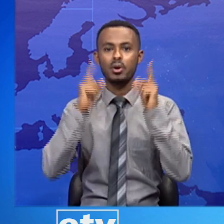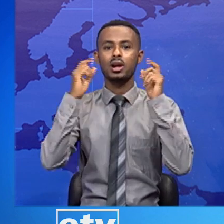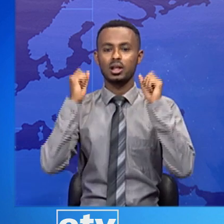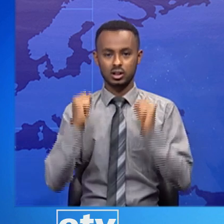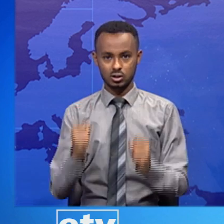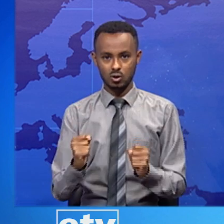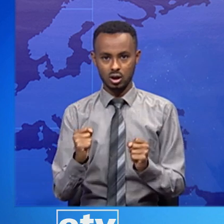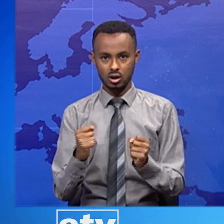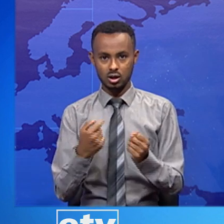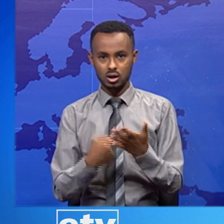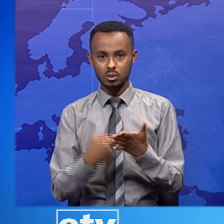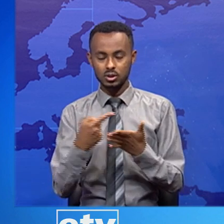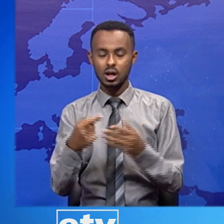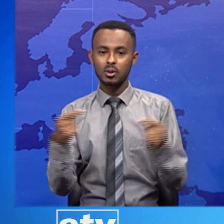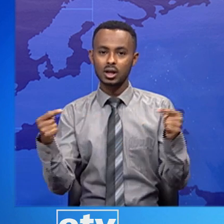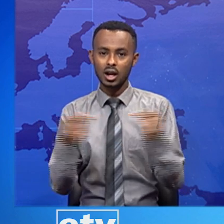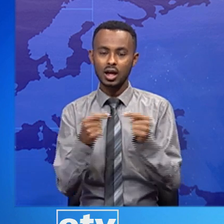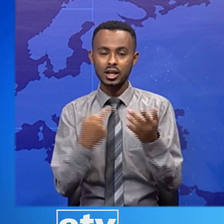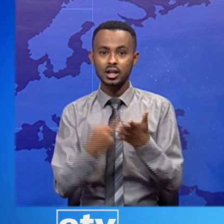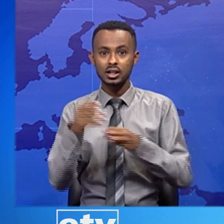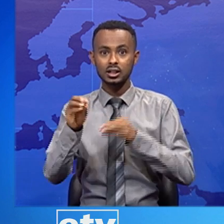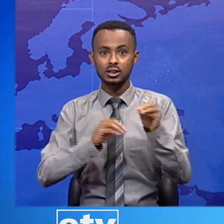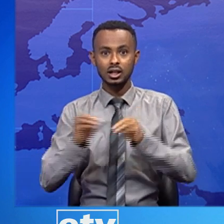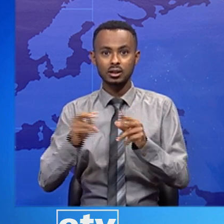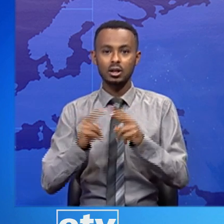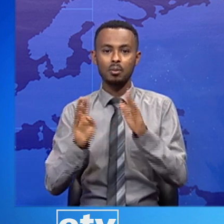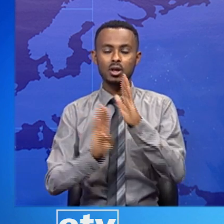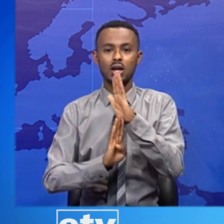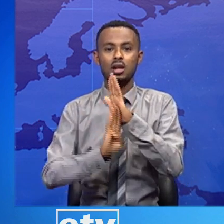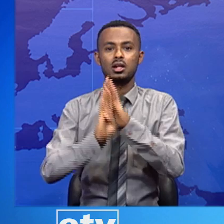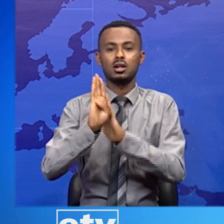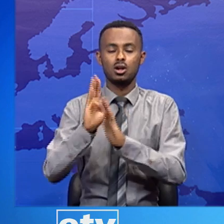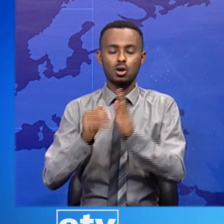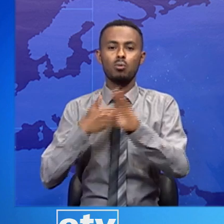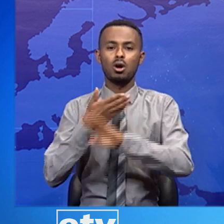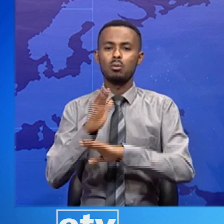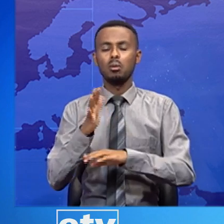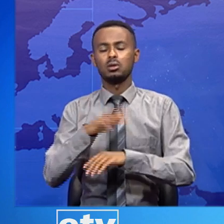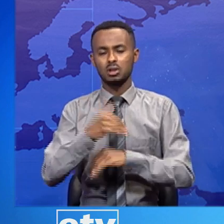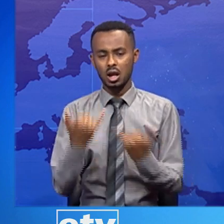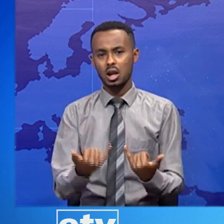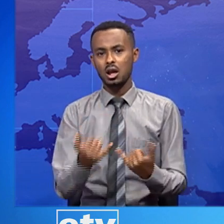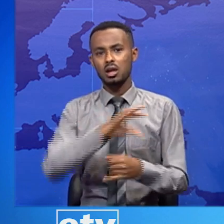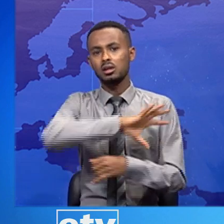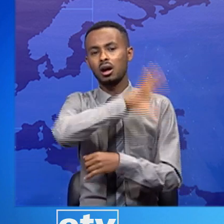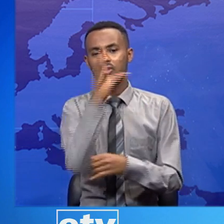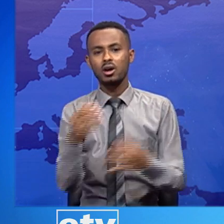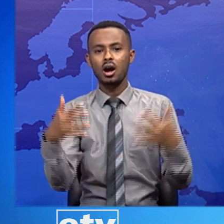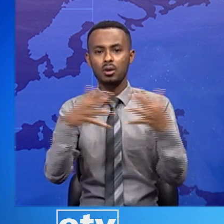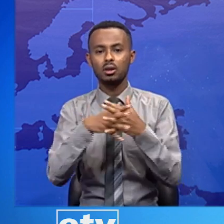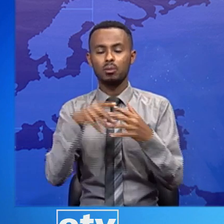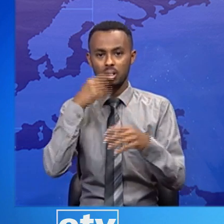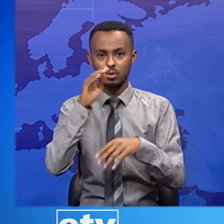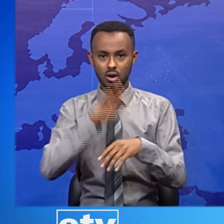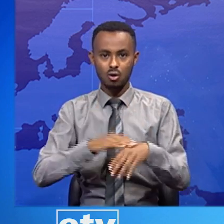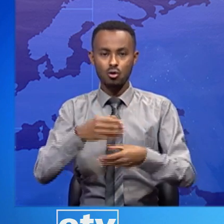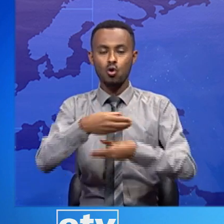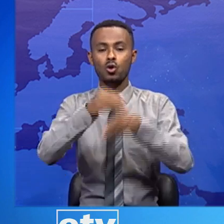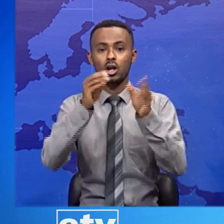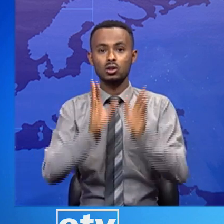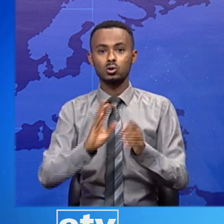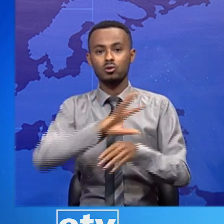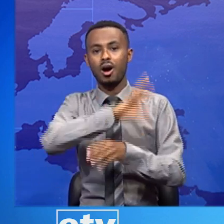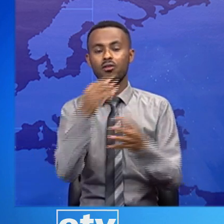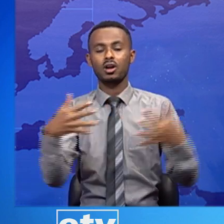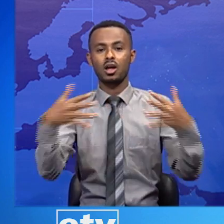ማለት ነው። ስለዚህ ከዛ ጋር ተያይዞ ይህን እንቅስቃሴ በጣም እያደገ በኋላ ምናልባትም ዛሬ አፍሪካ ህብረት እያለን ለምንጠራው ኦርጋናይዜሽን ኦፍ አፍሪካ ዩኒየን